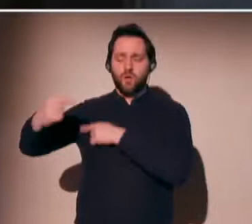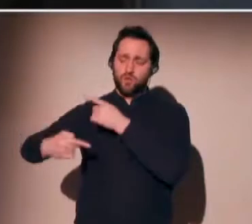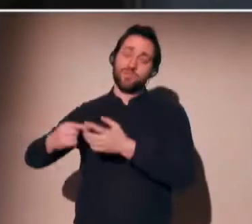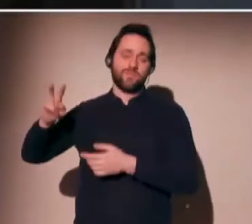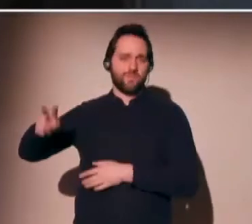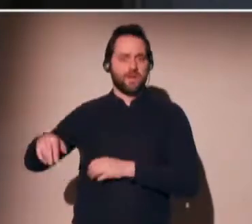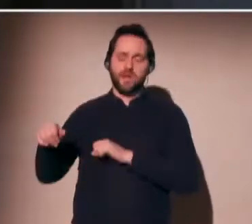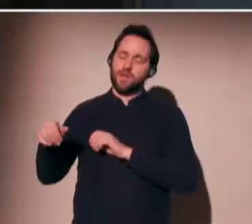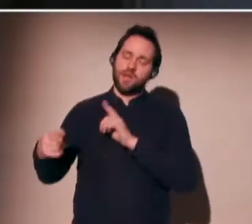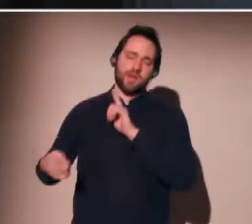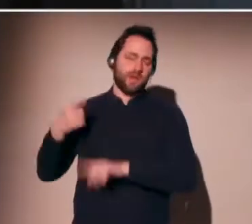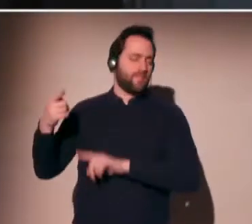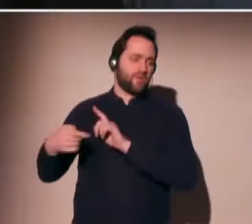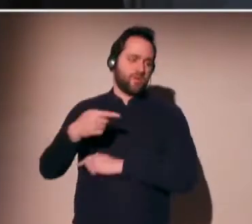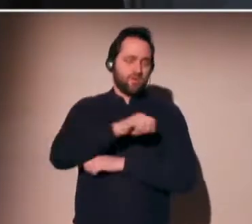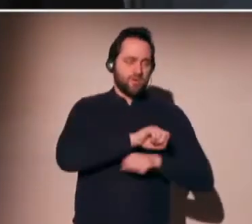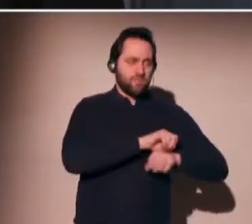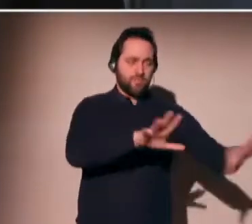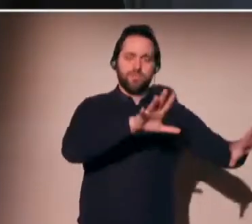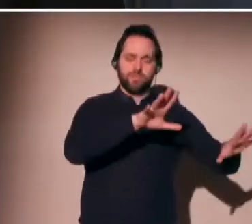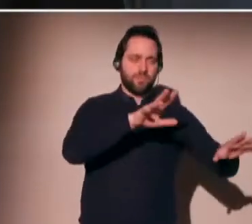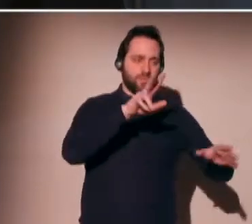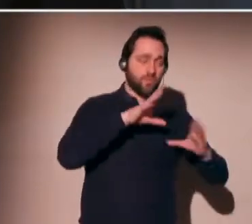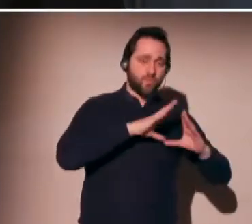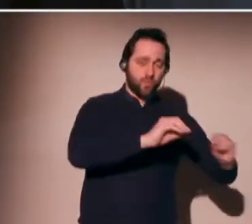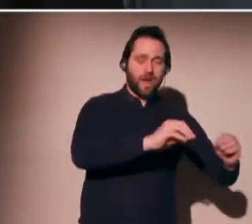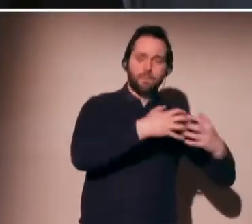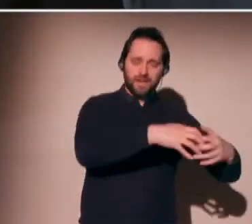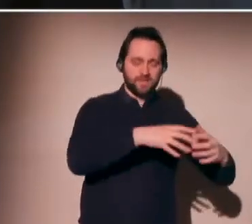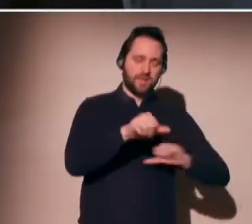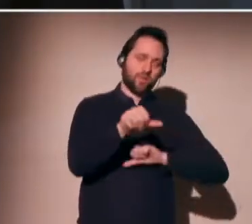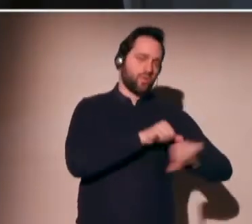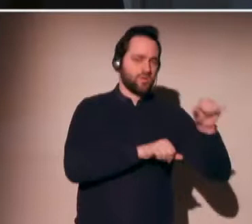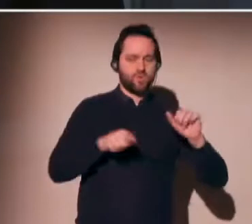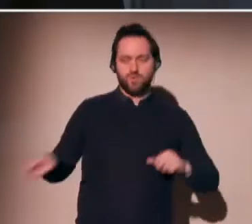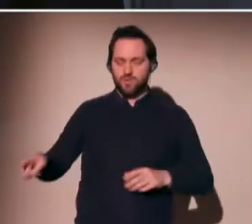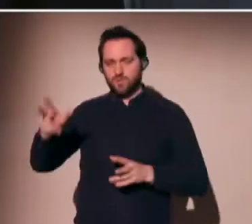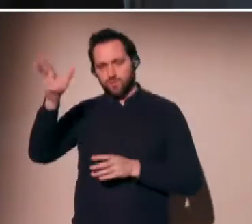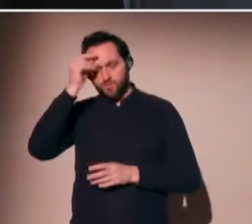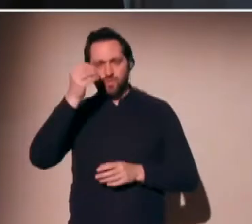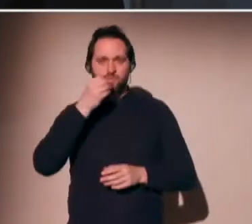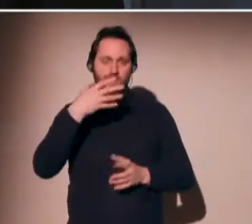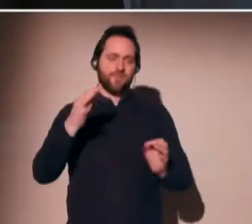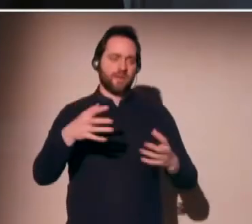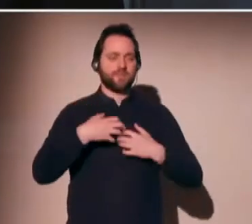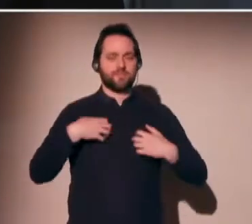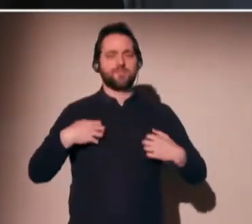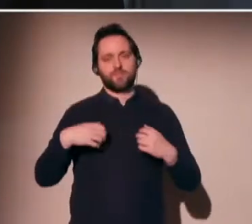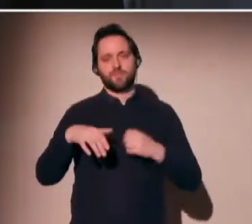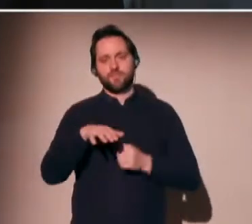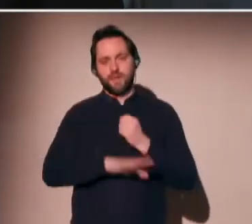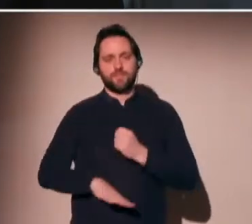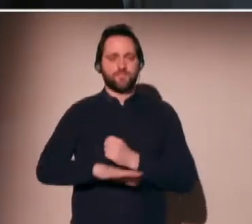et notamment, par exemple, pour comprendre l'effet que des biais peuvent avoir sur les données en faussant les réponses. Mais il y a un